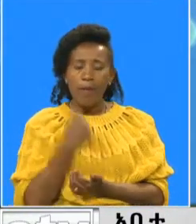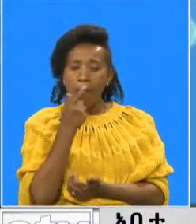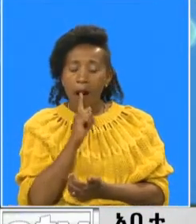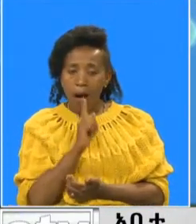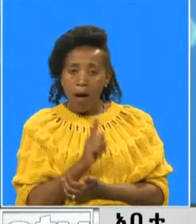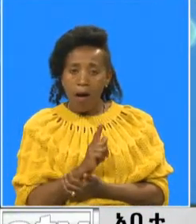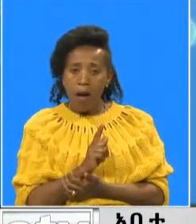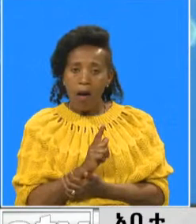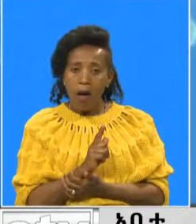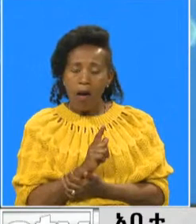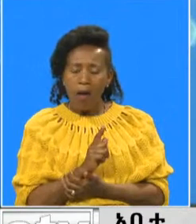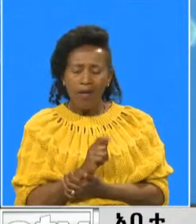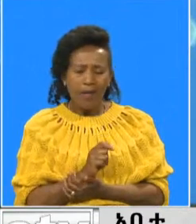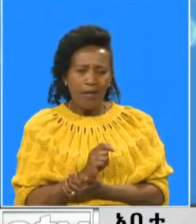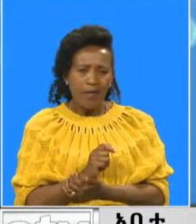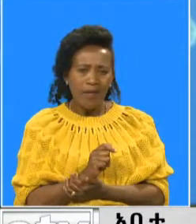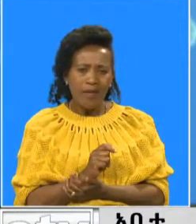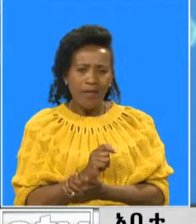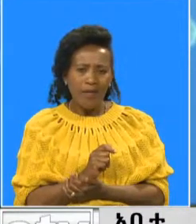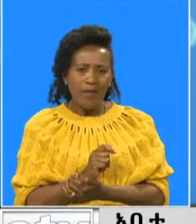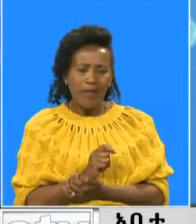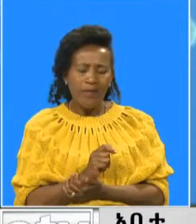አሉኝ? አቢቲ።